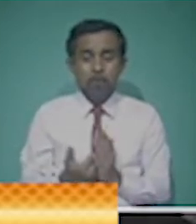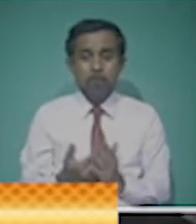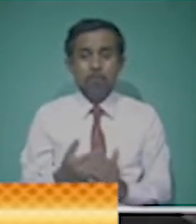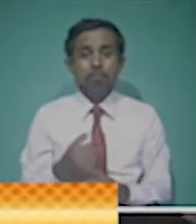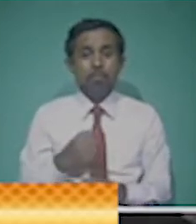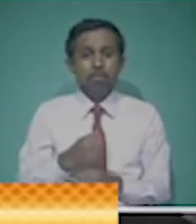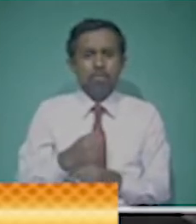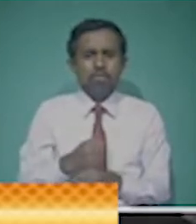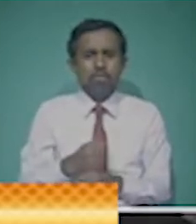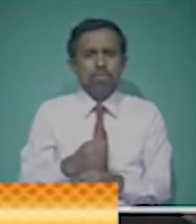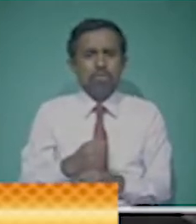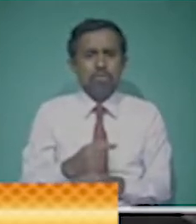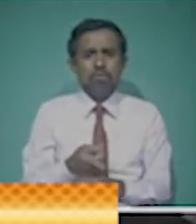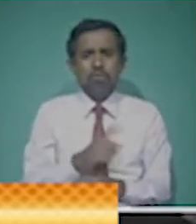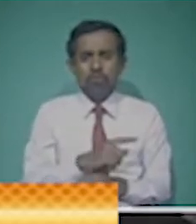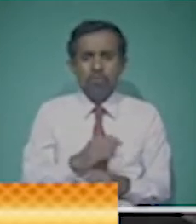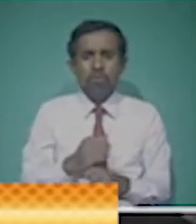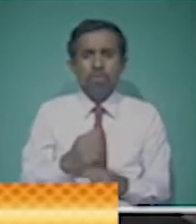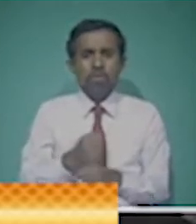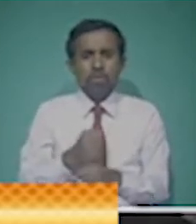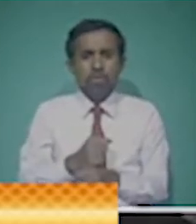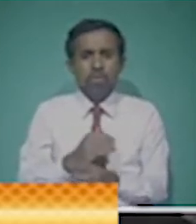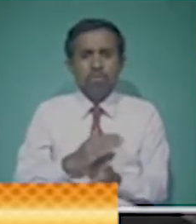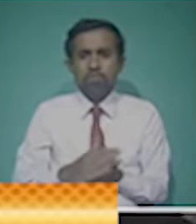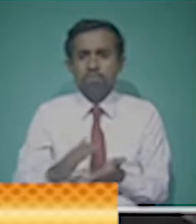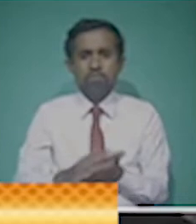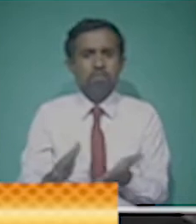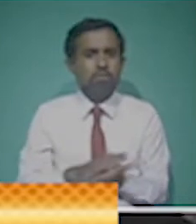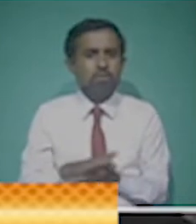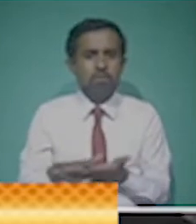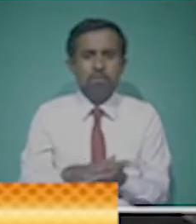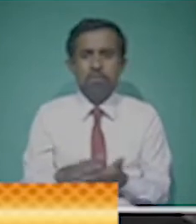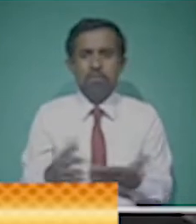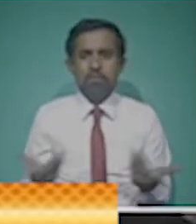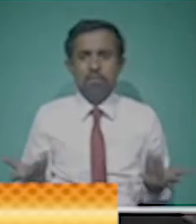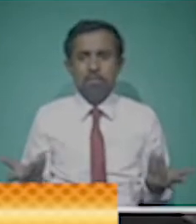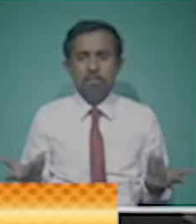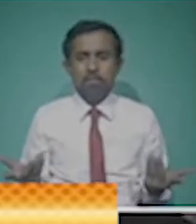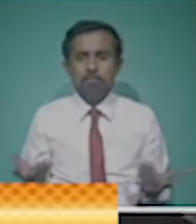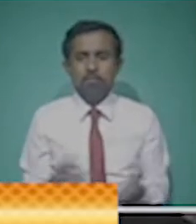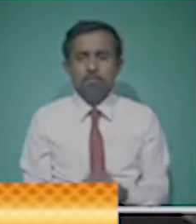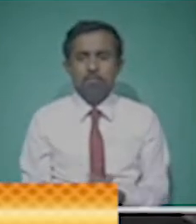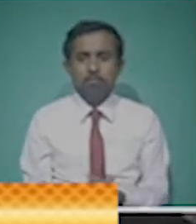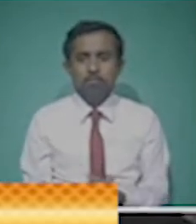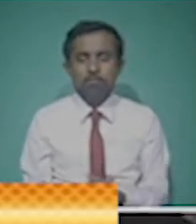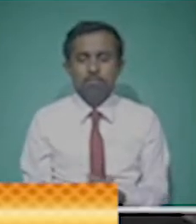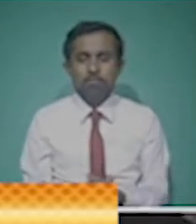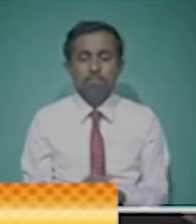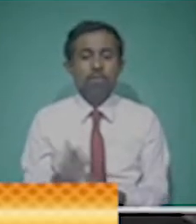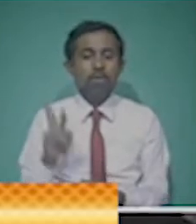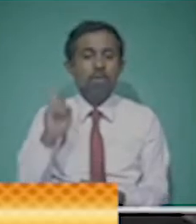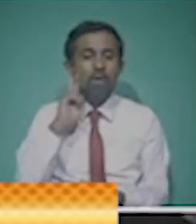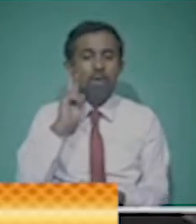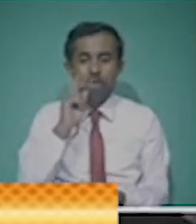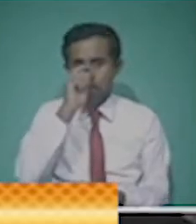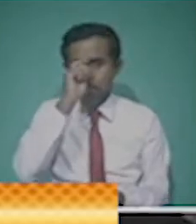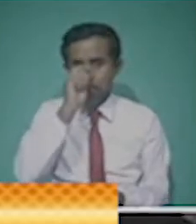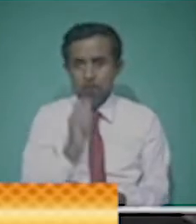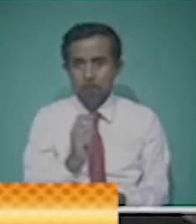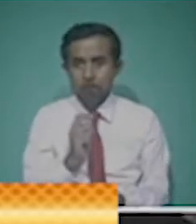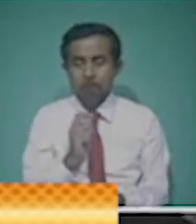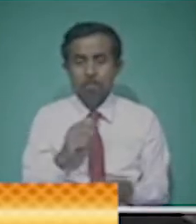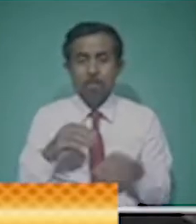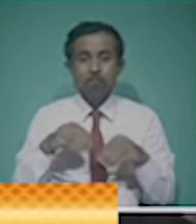இருக்கின்ற ஜனாதிபதி அவர்கள், கௌரவ ரணில் விக்ரமசிங்க அவர்கள் பெருந்தோட்ட மக்களை பற்றி நன்கு அறிந்தவர், தெரிந்தவர்,